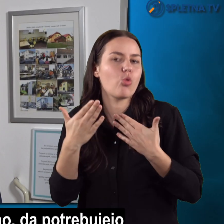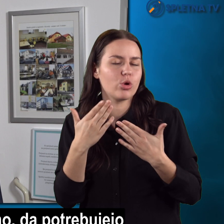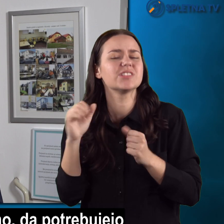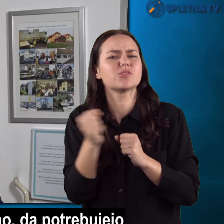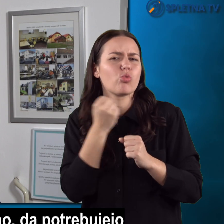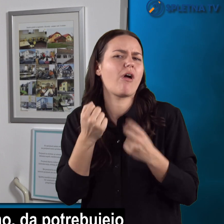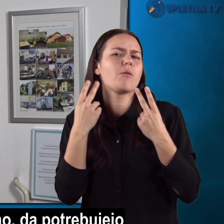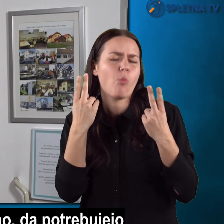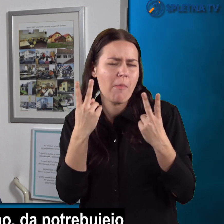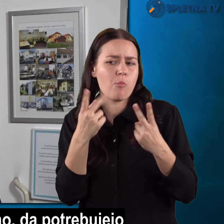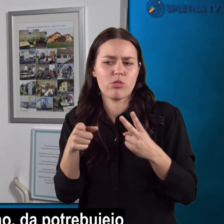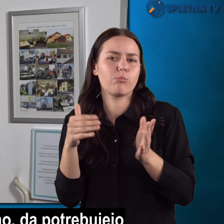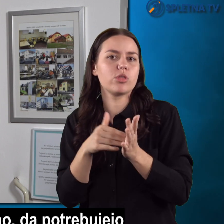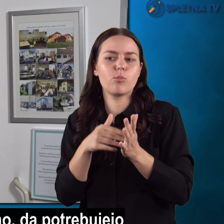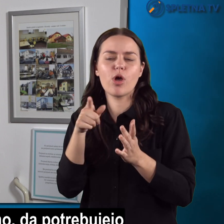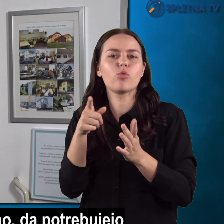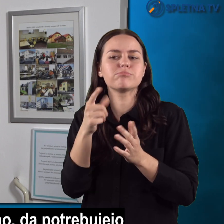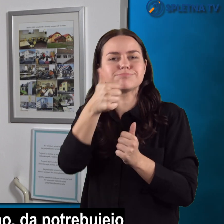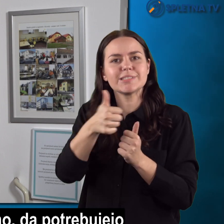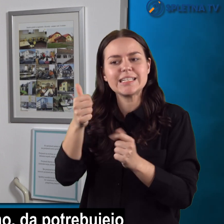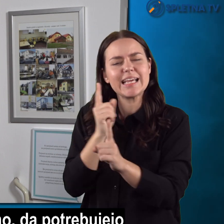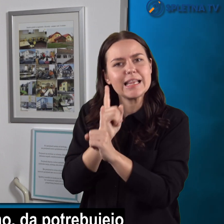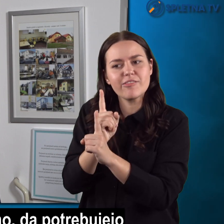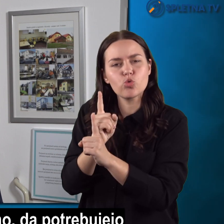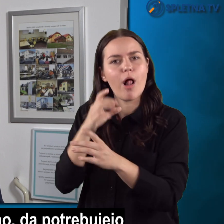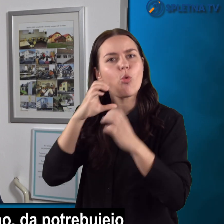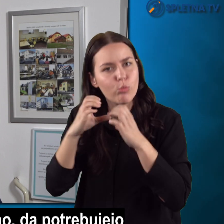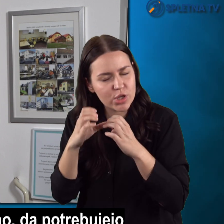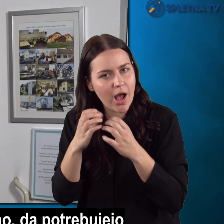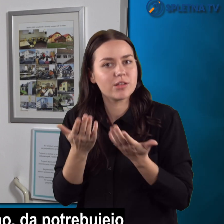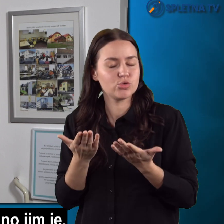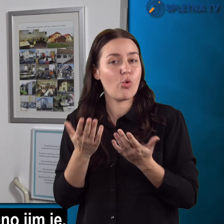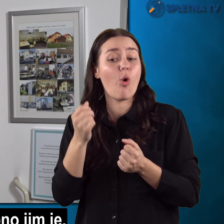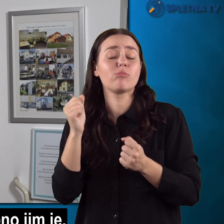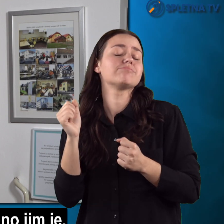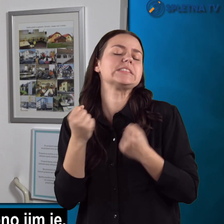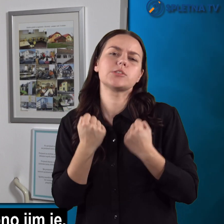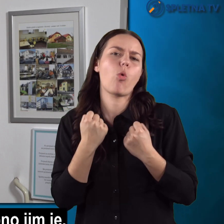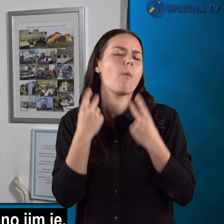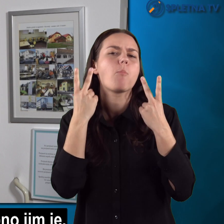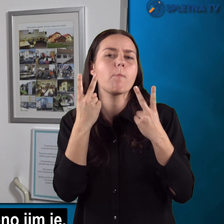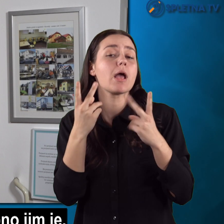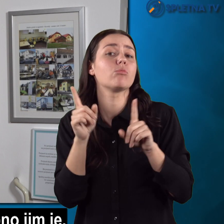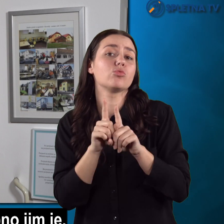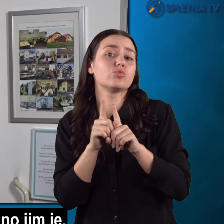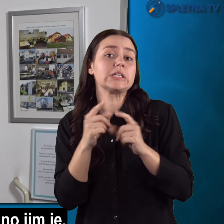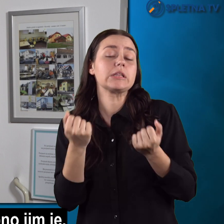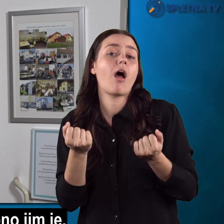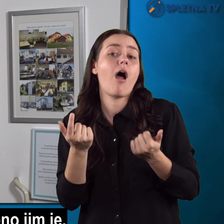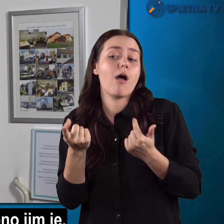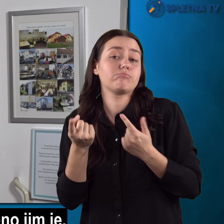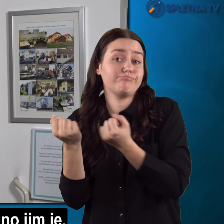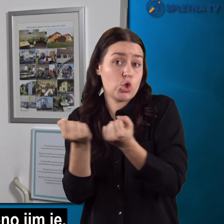to individualno komunikacijo. Zelo pomembno jim je, da pravzaprav